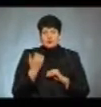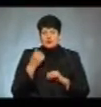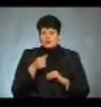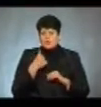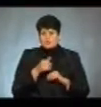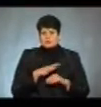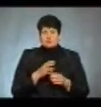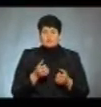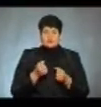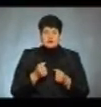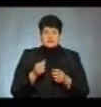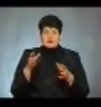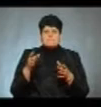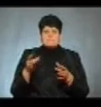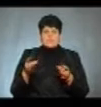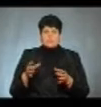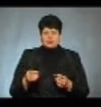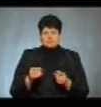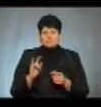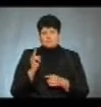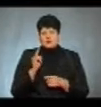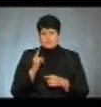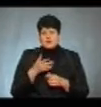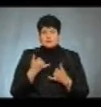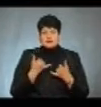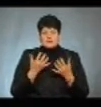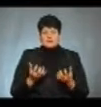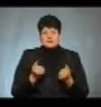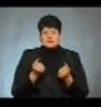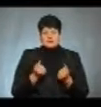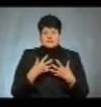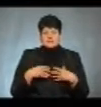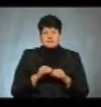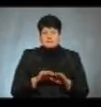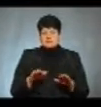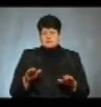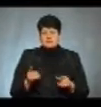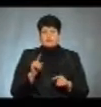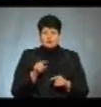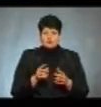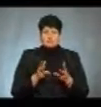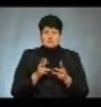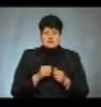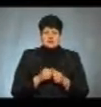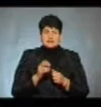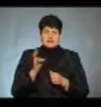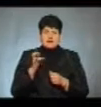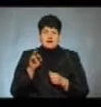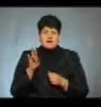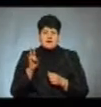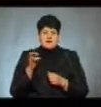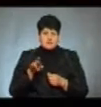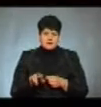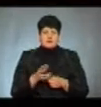році було прийнято пакунок малюка для підтримки сімей з дітьми, в тому числі муніципальна няня. І